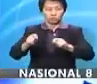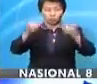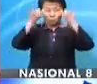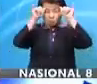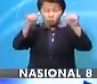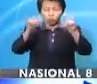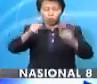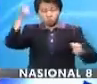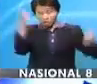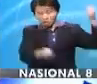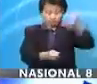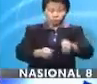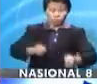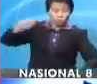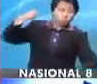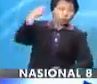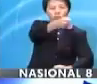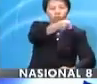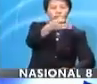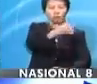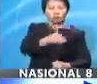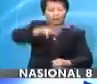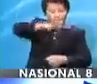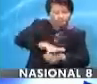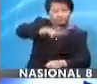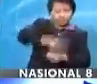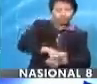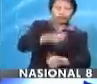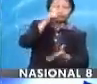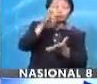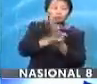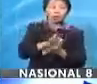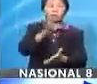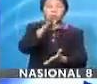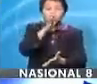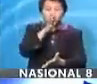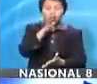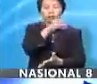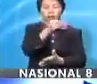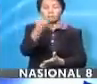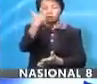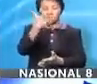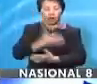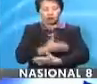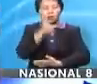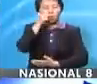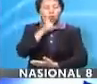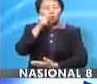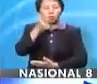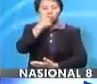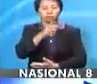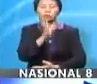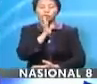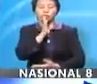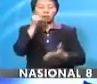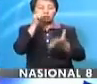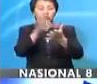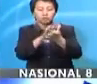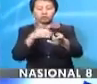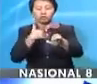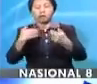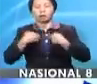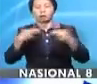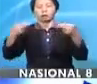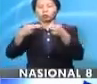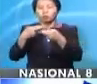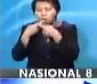agresif memukul, menumbuk dan memijak isteri, emak dan tiga anak perempuannya kerana mendakwa isterinya mempunyai